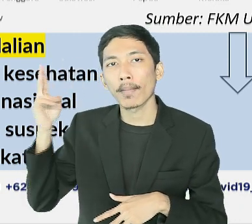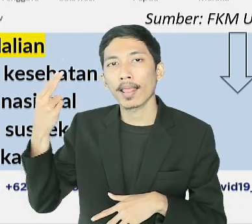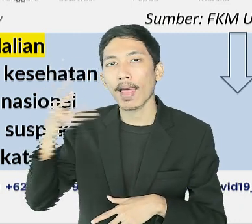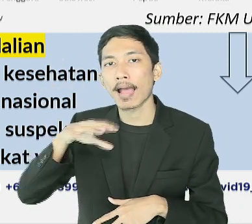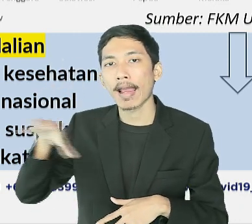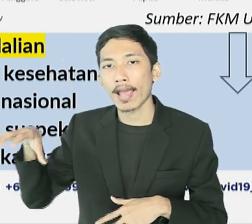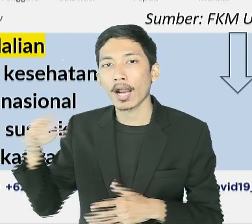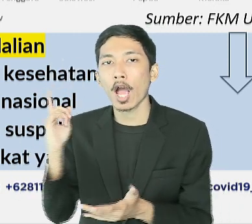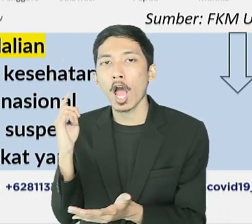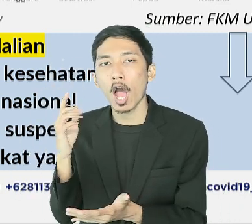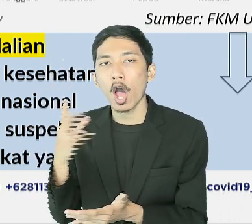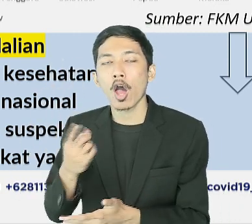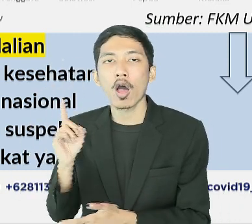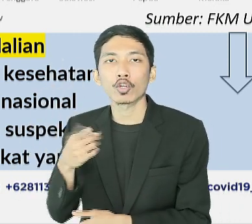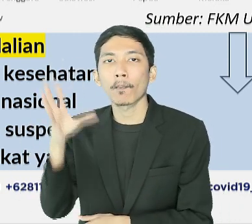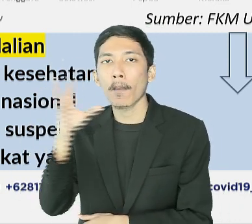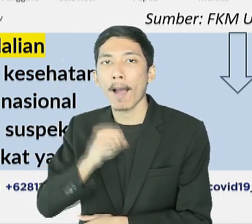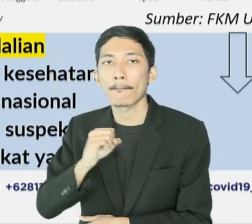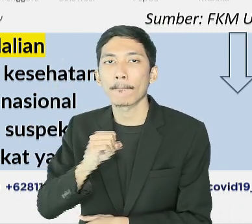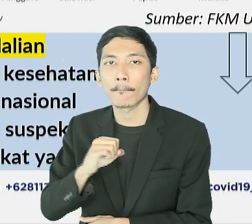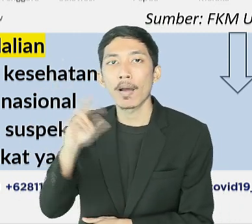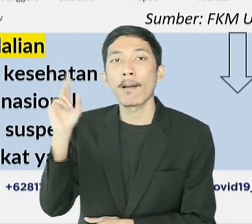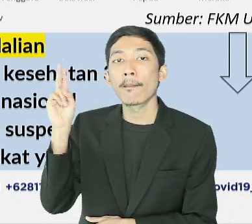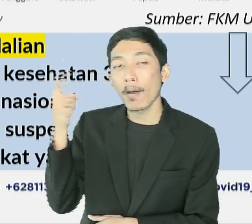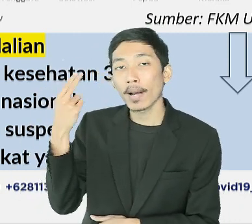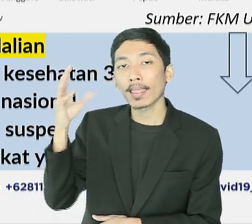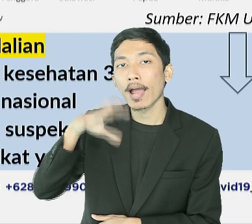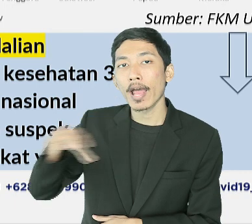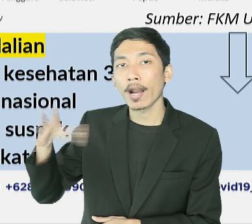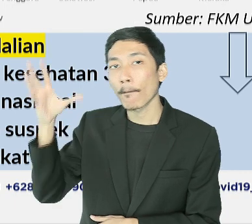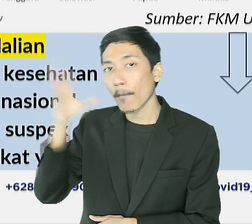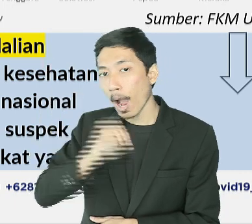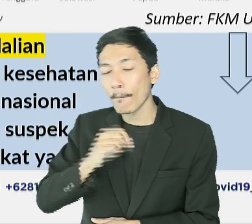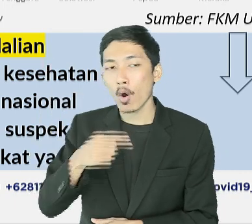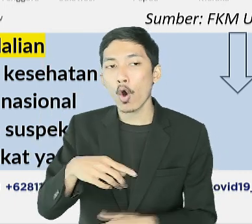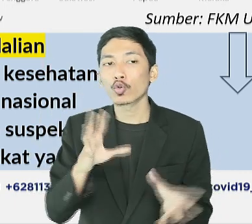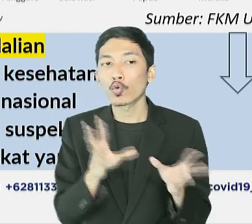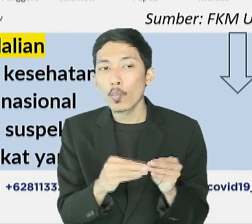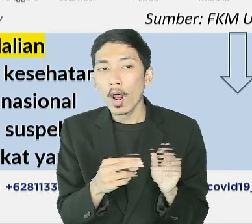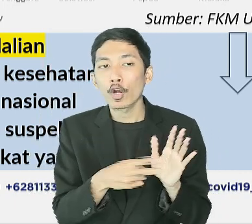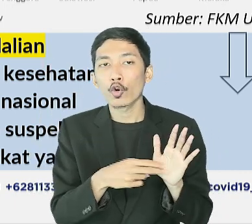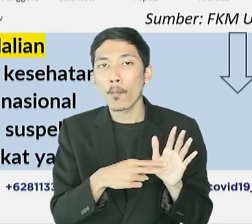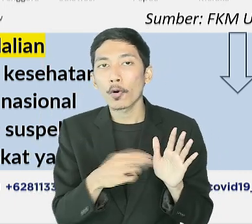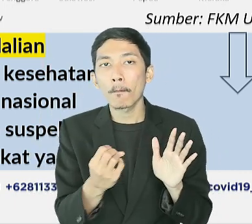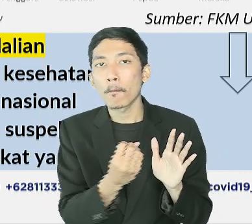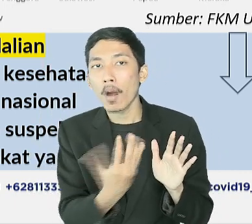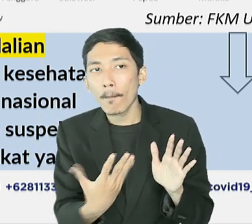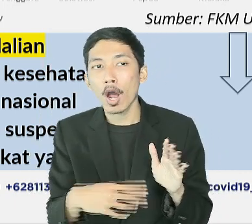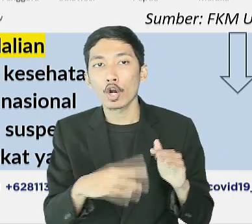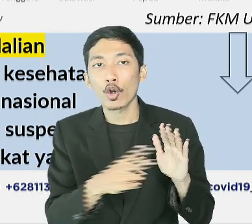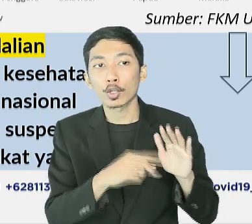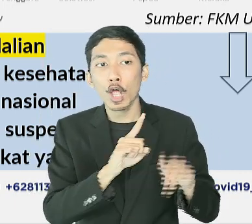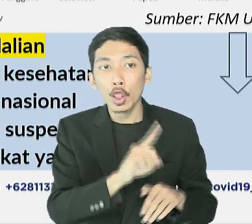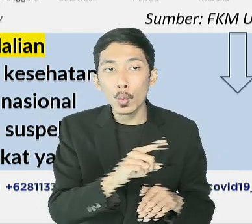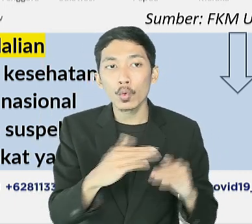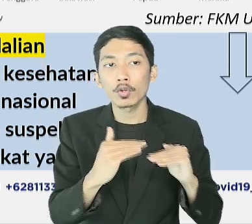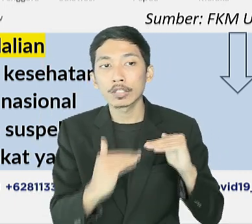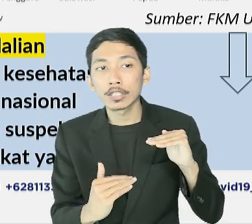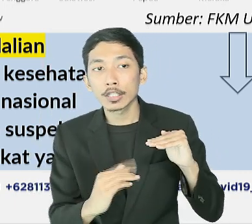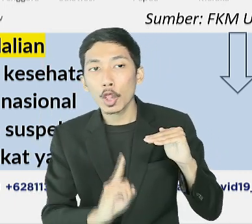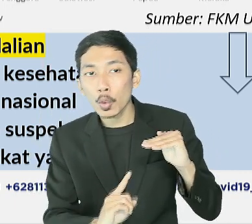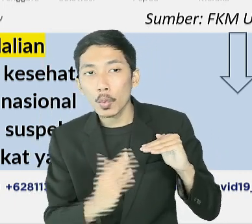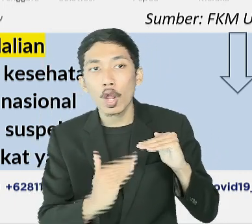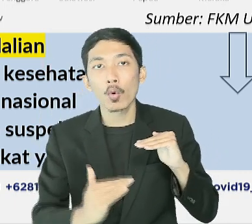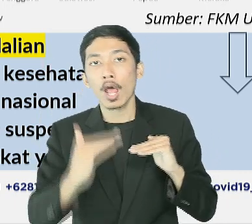dapat membaca tingkat penularan COVID-19 dari aspek epidemiologis yang lebih spesifik. Ingat, untuk